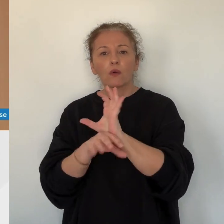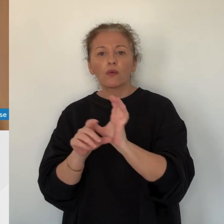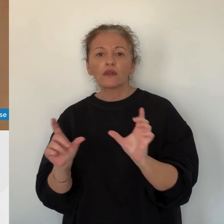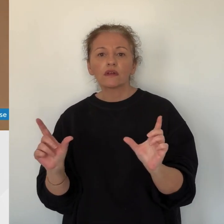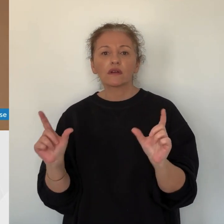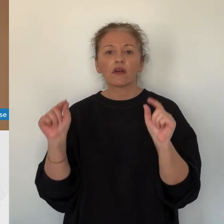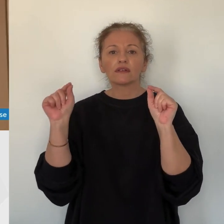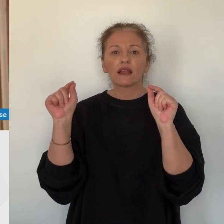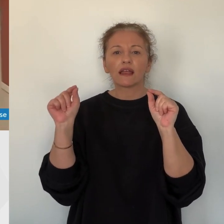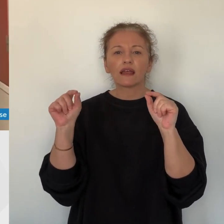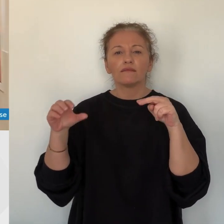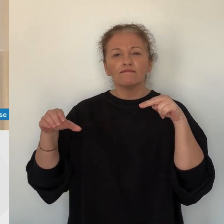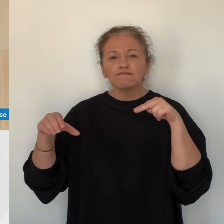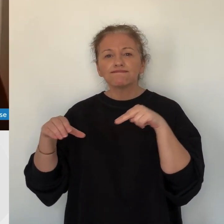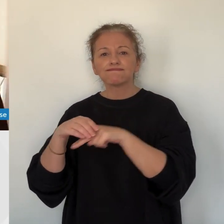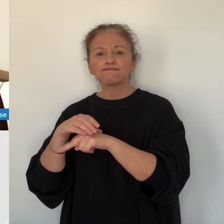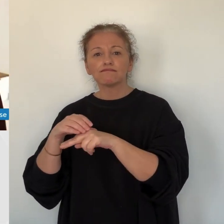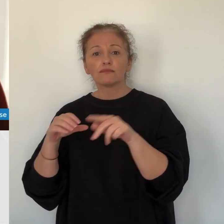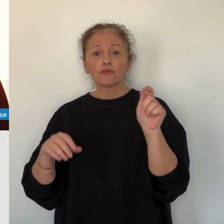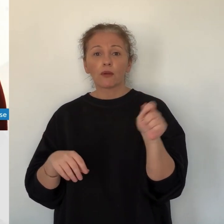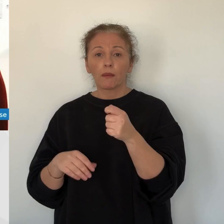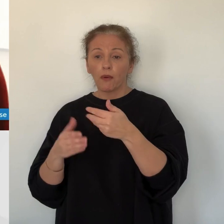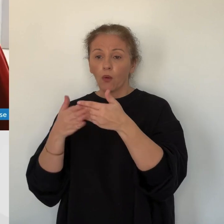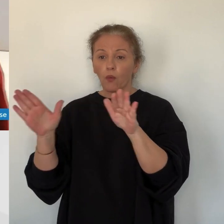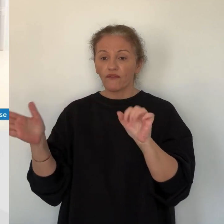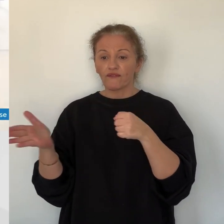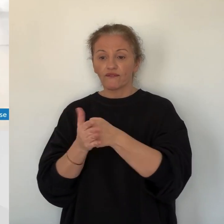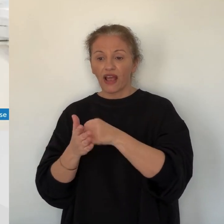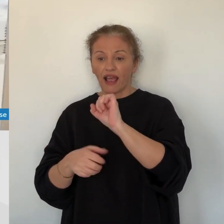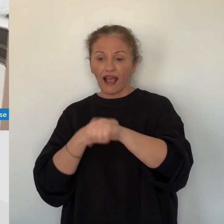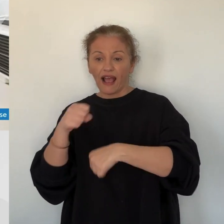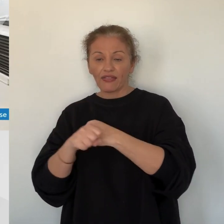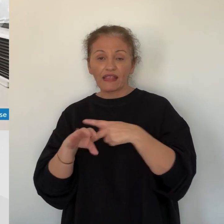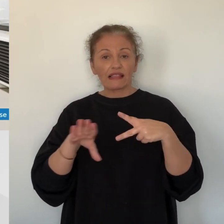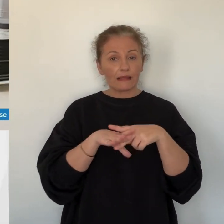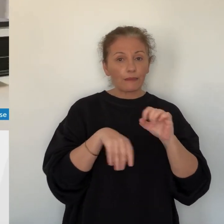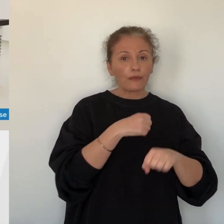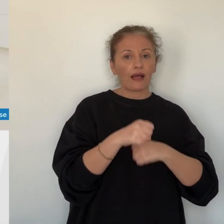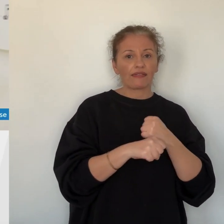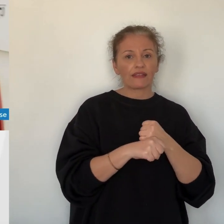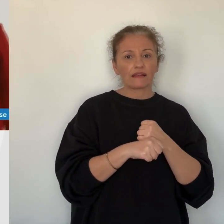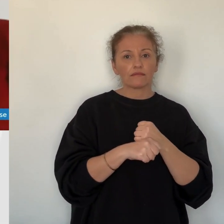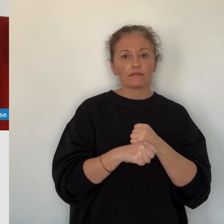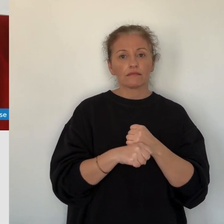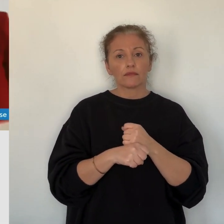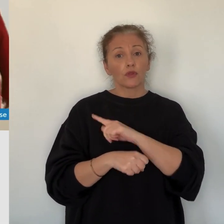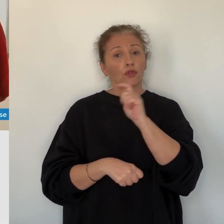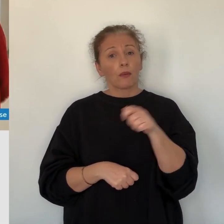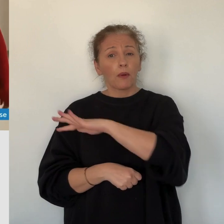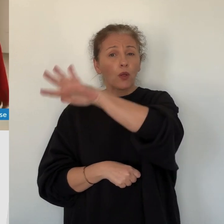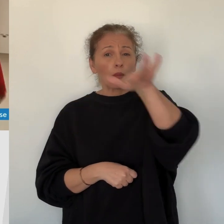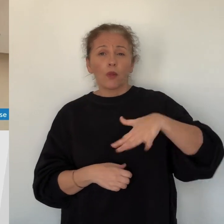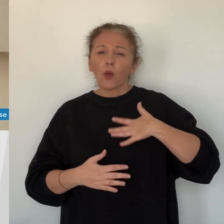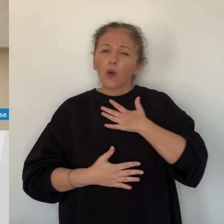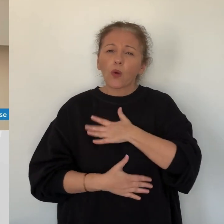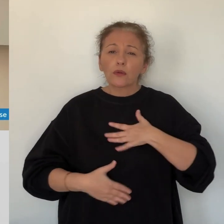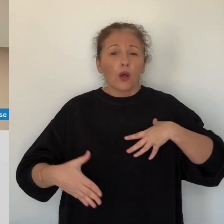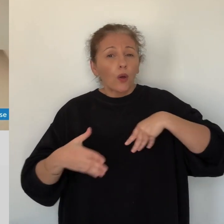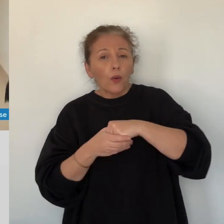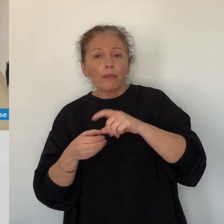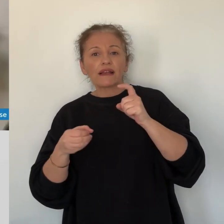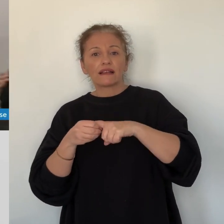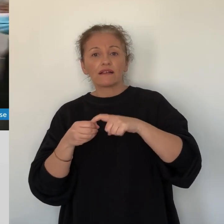de scintigraphie qui devrait faire son apparition au Stiletto d'ici fin 2025 ou début 2026, de quoi contenter tout le monde, même les syndicats.